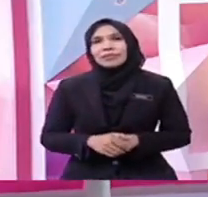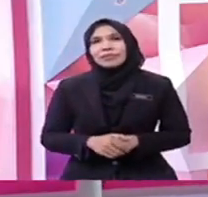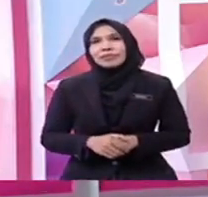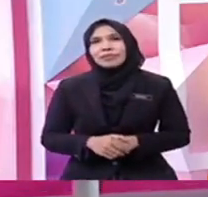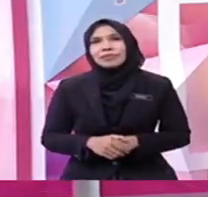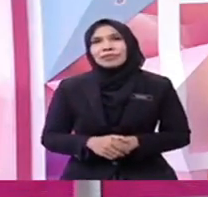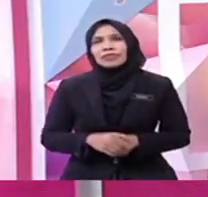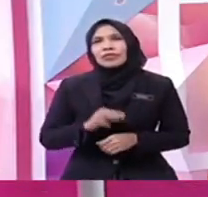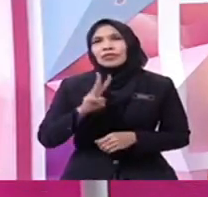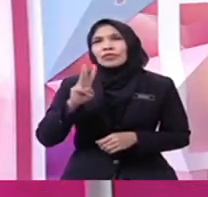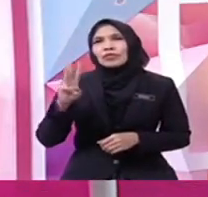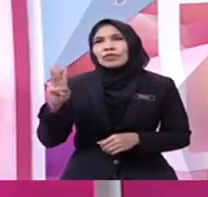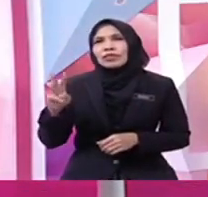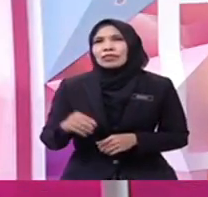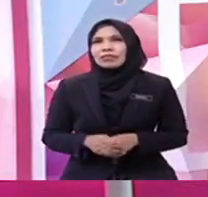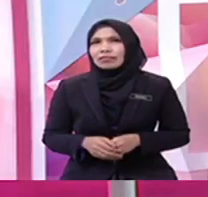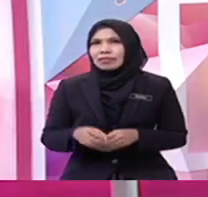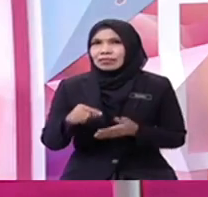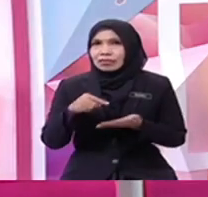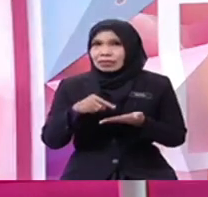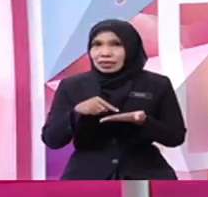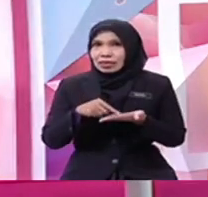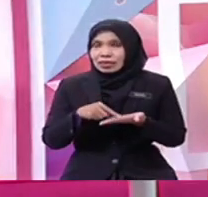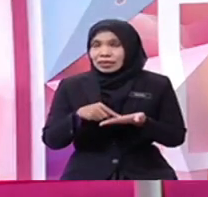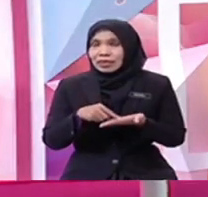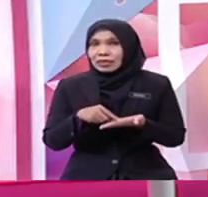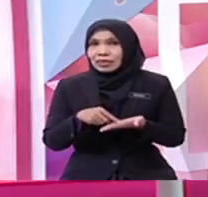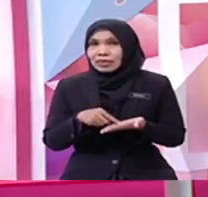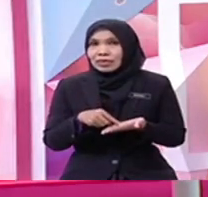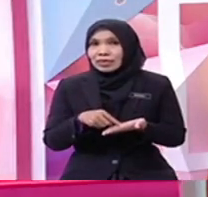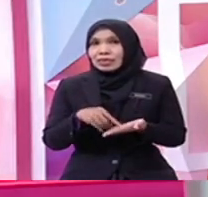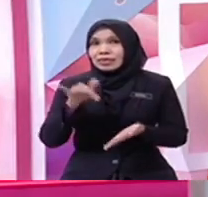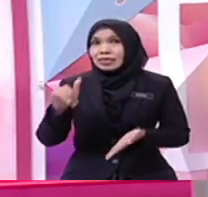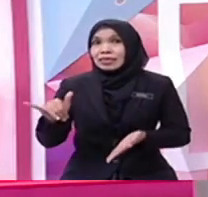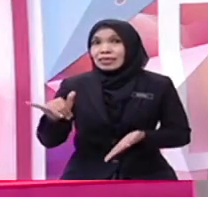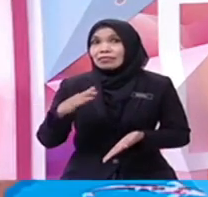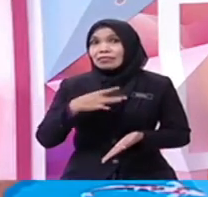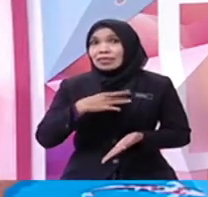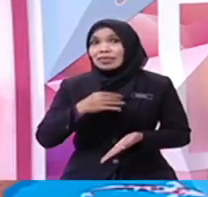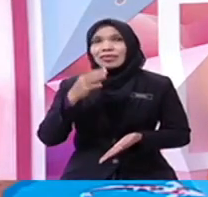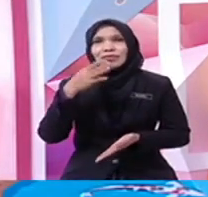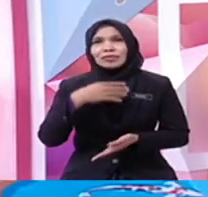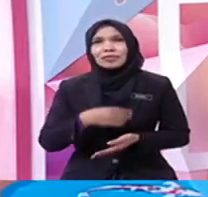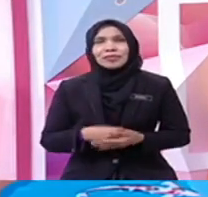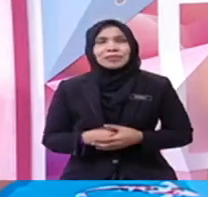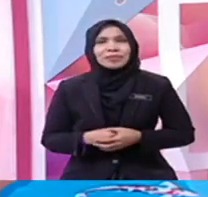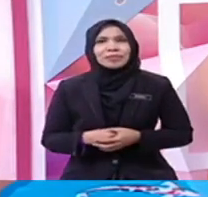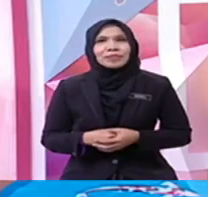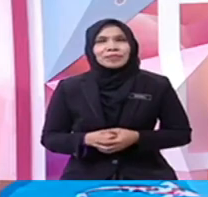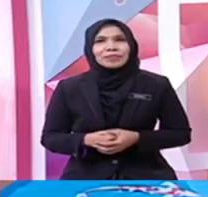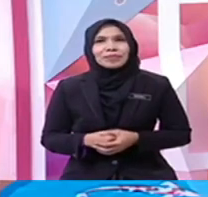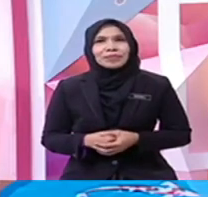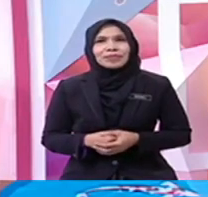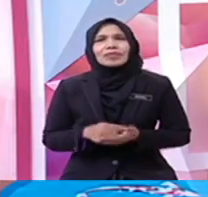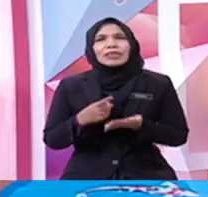wah ini misi kegemaran saya nih uh ah pocong oke hapus agar rezeki